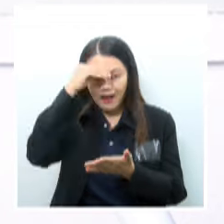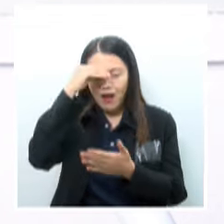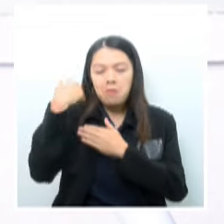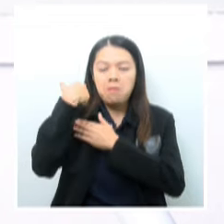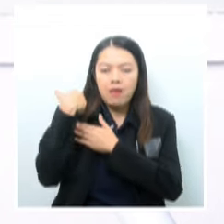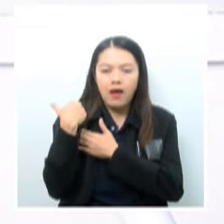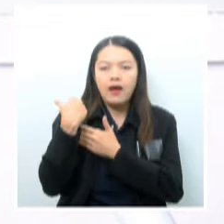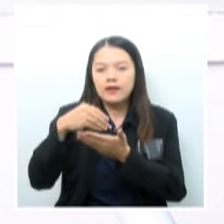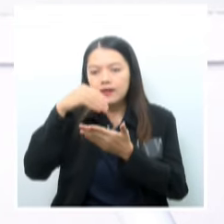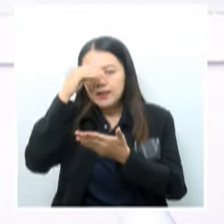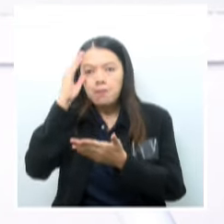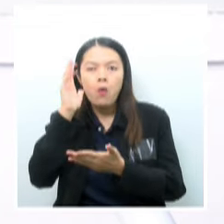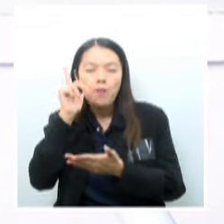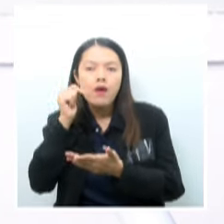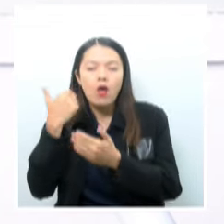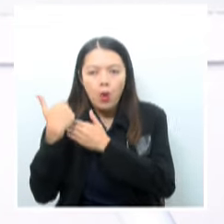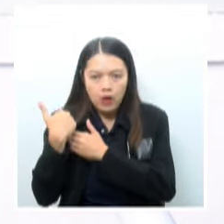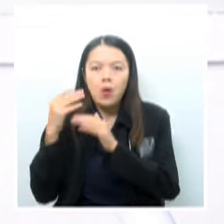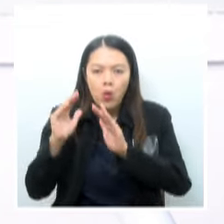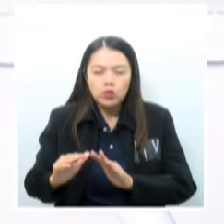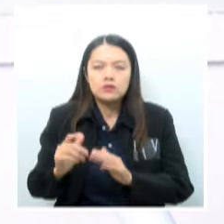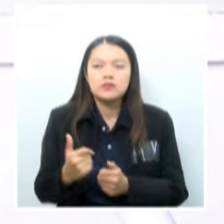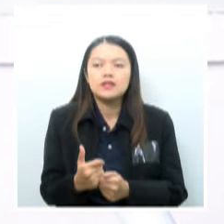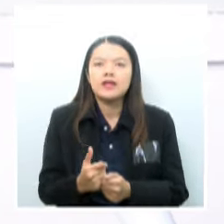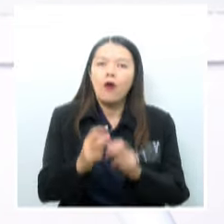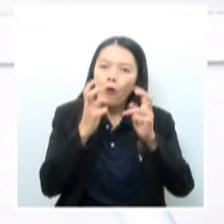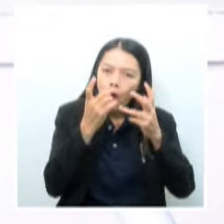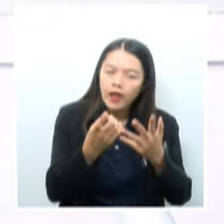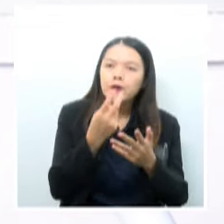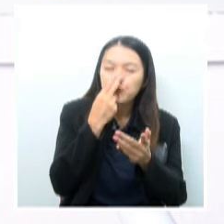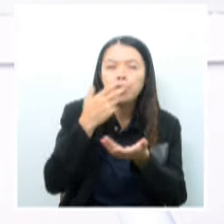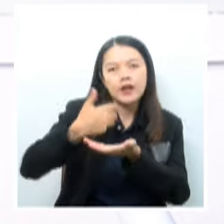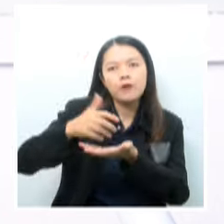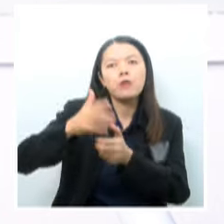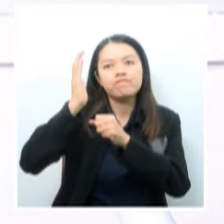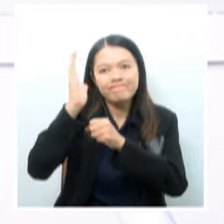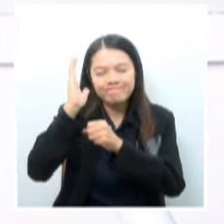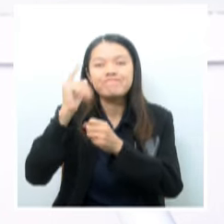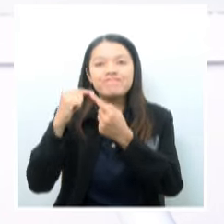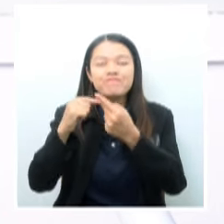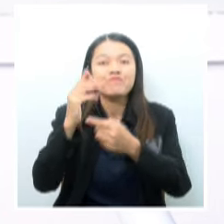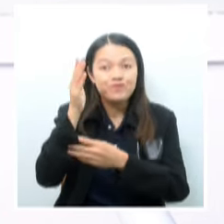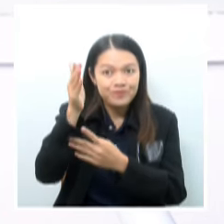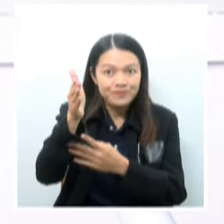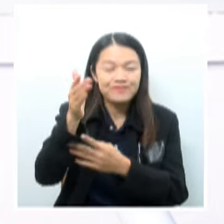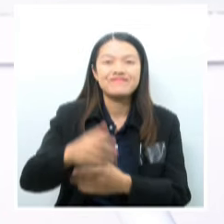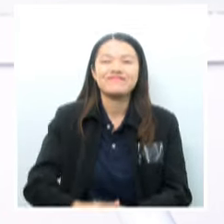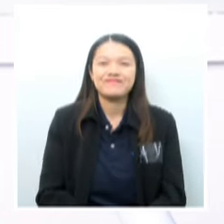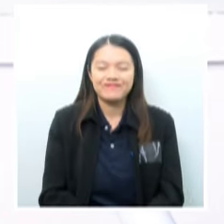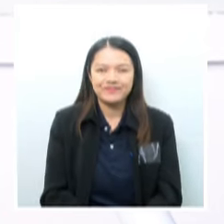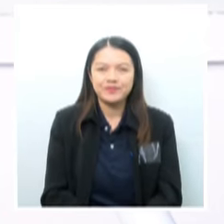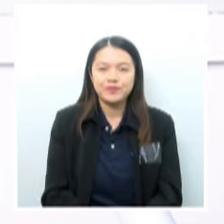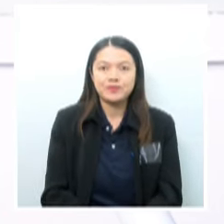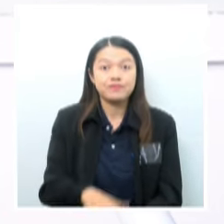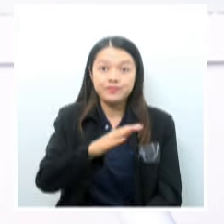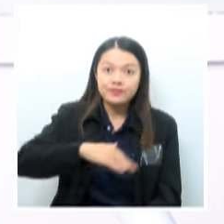าระของนักเรียนและผู้ปกครองด้วยแต่จะเป็นประเด็นใดๆก็คงต้องติดตามกันแล้วก็จะมีการนำเสนอให้ทุกท่านได้รับทราบกันอย่างเรื่อยๆเลยนะคะท่านผู้